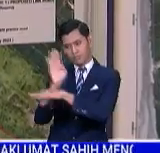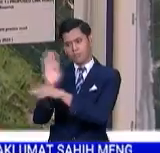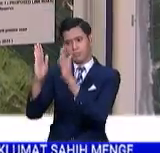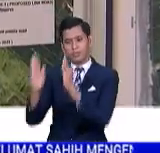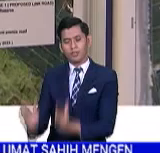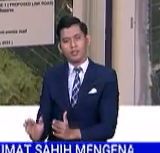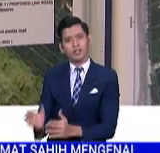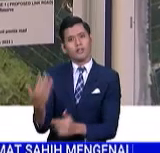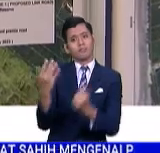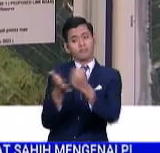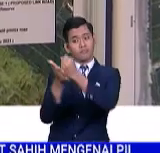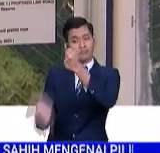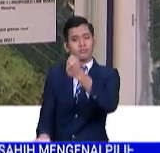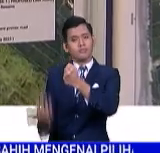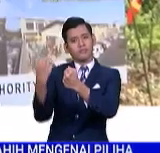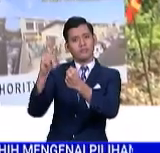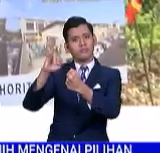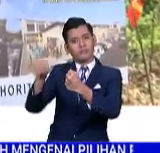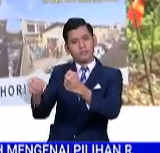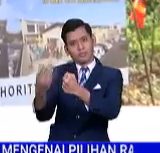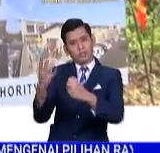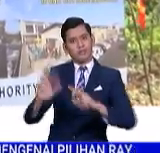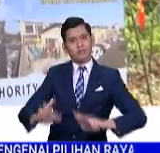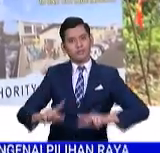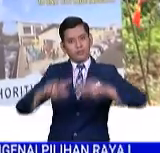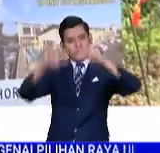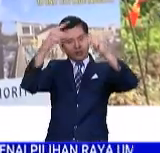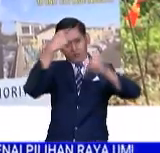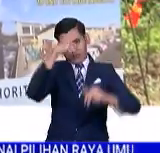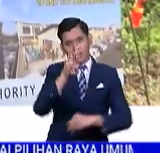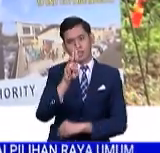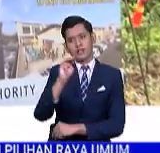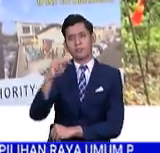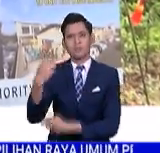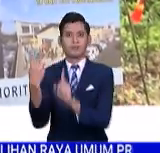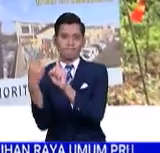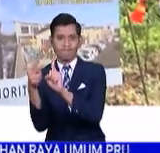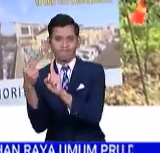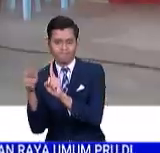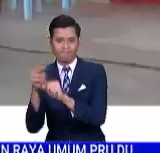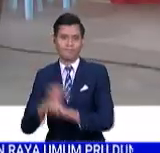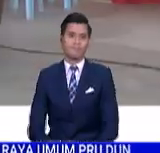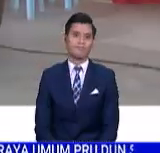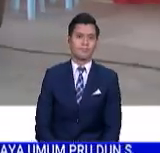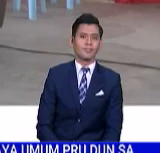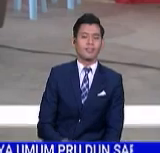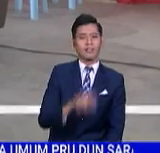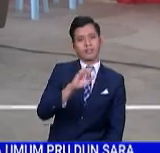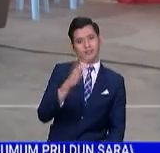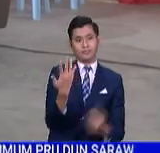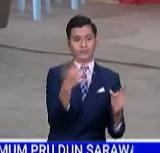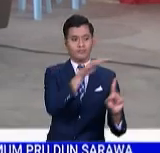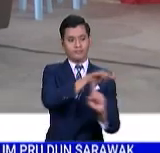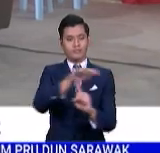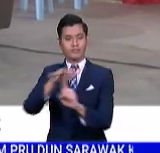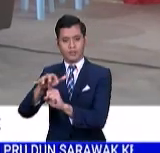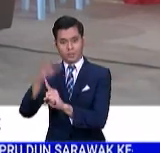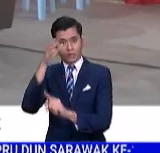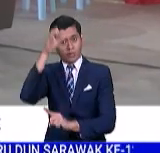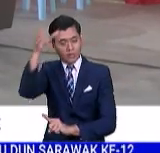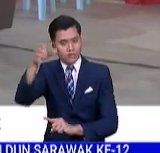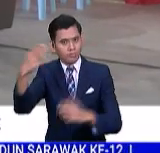bernilai RM10 juta yang akan dibina dalam rancangan Malaysia ke-12. So Ancung Usahawan merupakan konsep moden